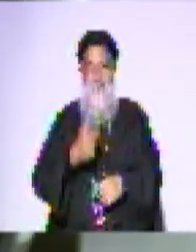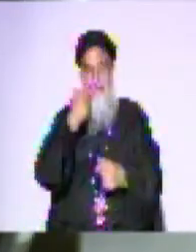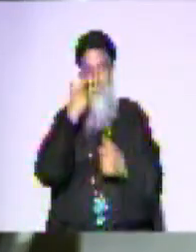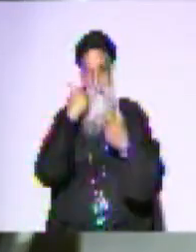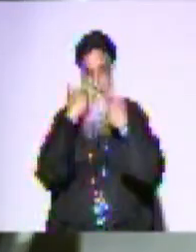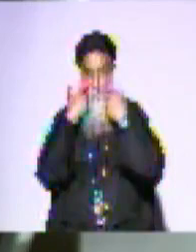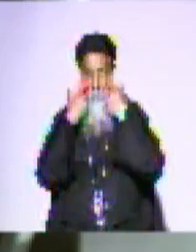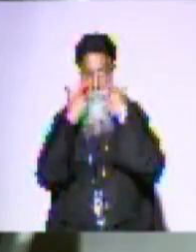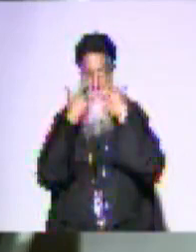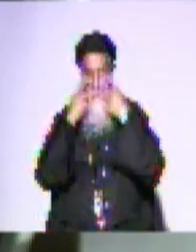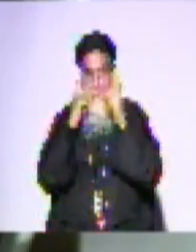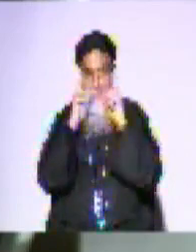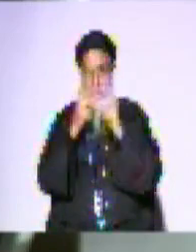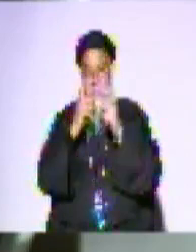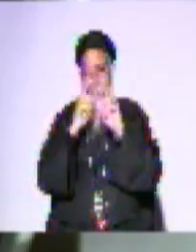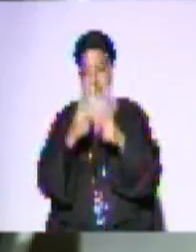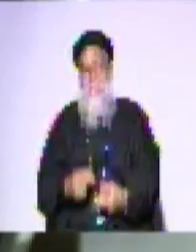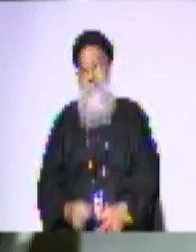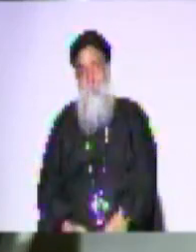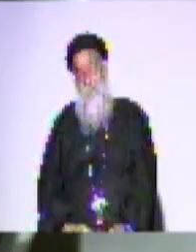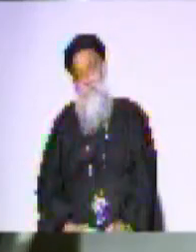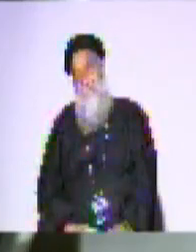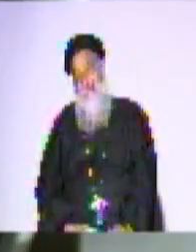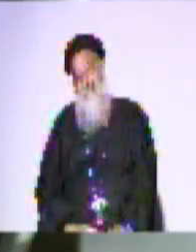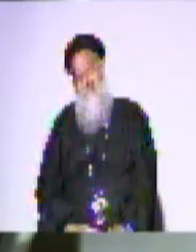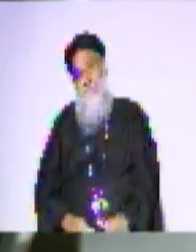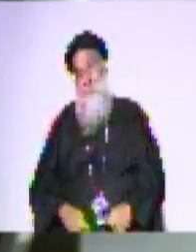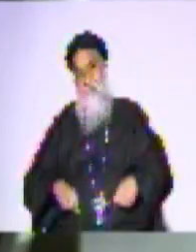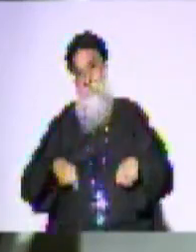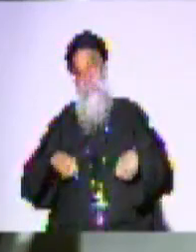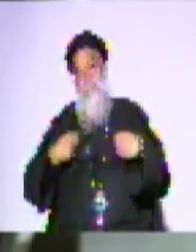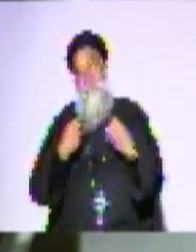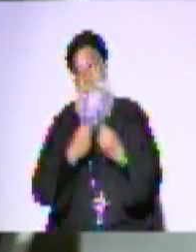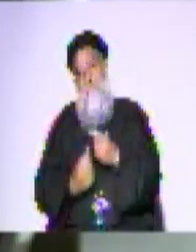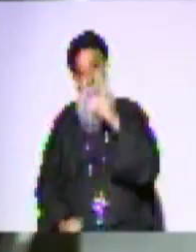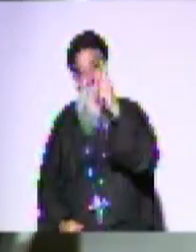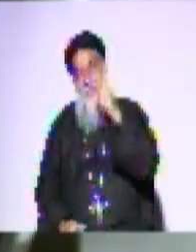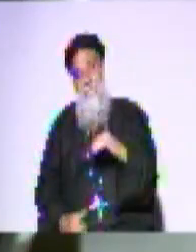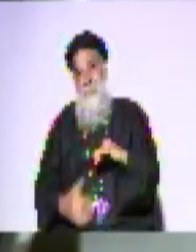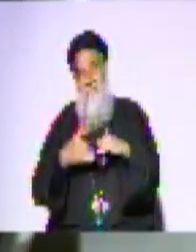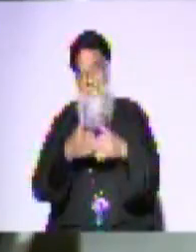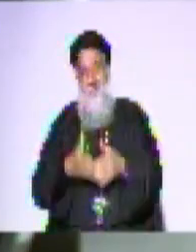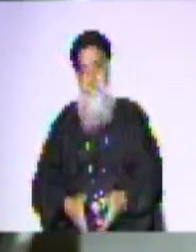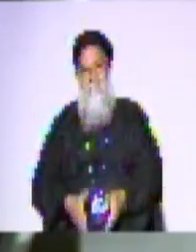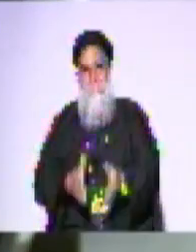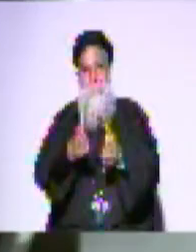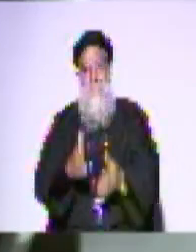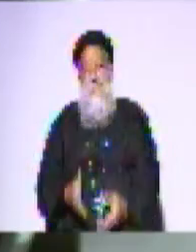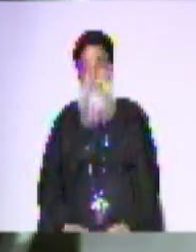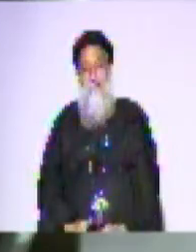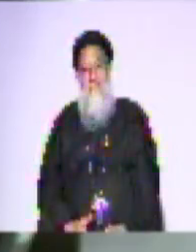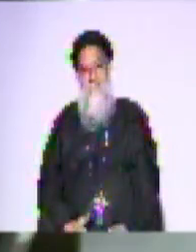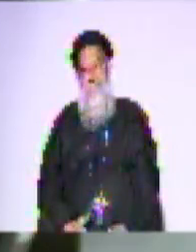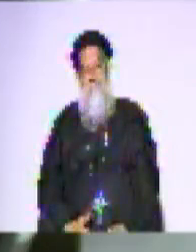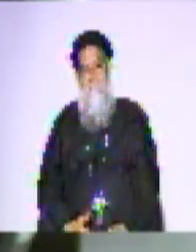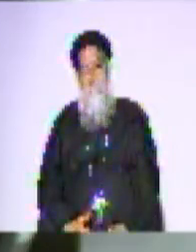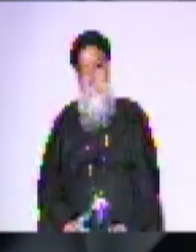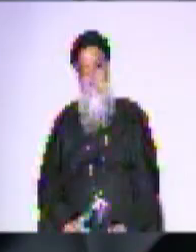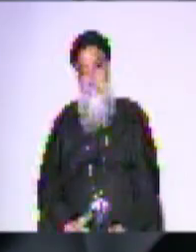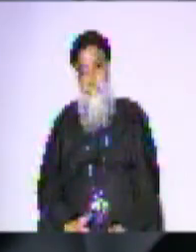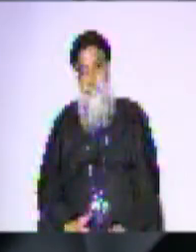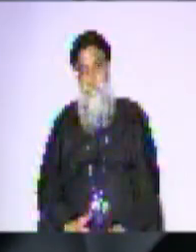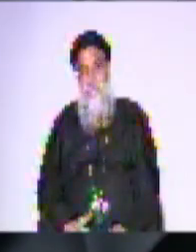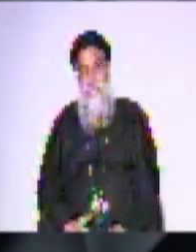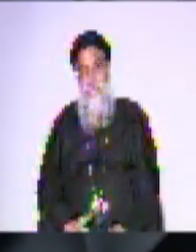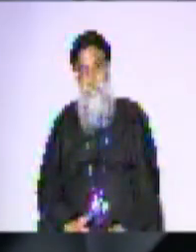ويقدم توبة كويسة يعني يعيش بقى مع ربنا بطريقة يعني عملية. إذن يا